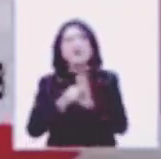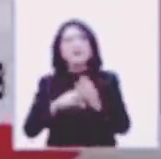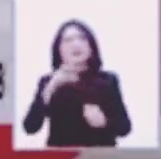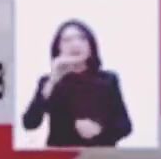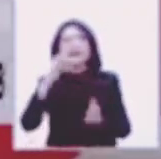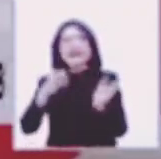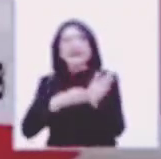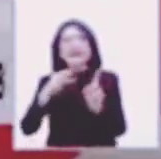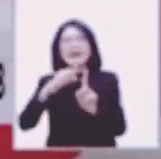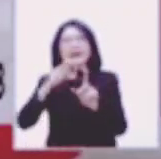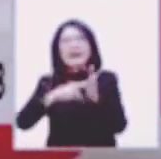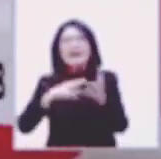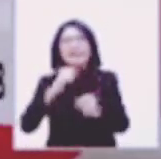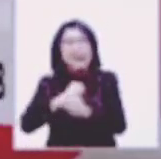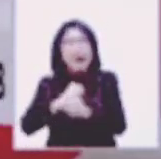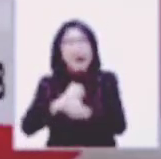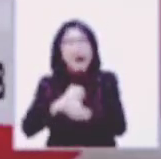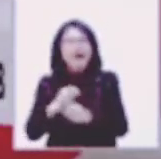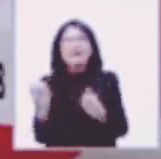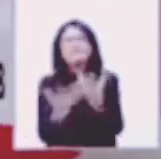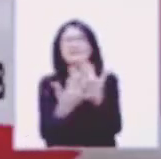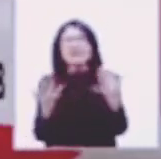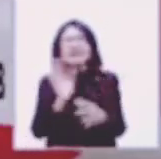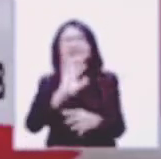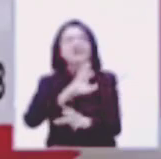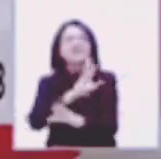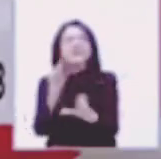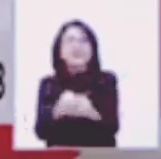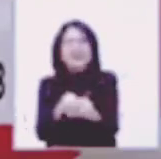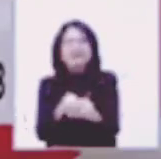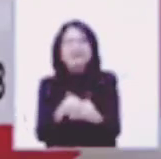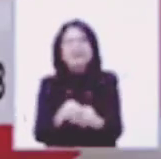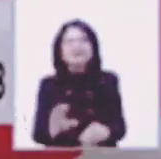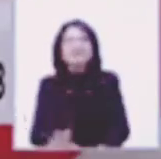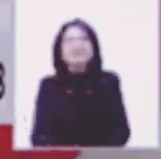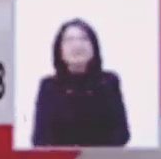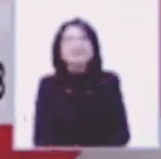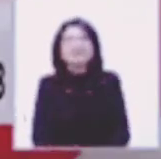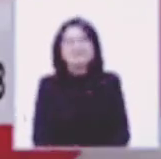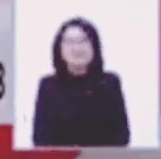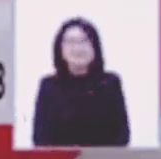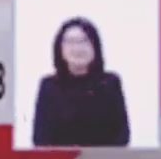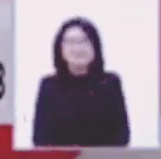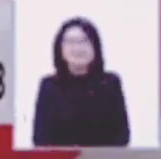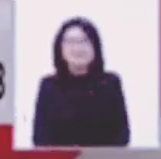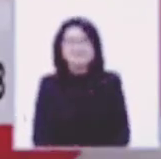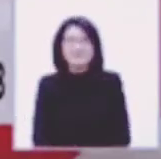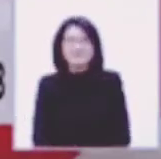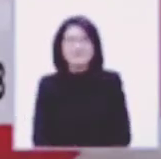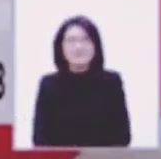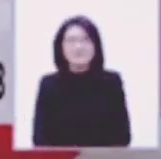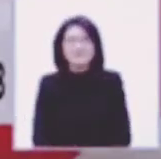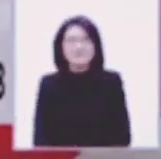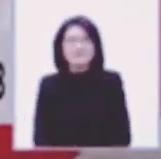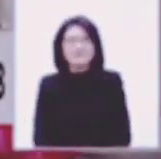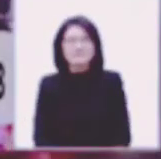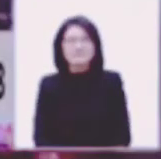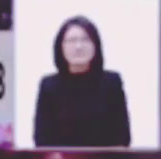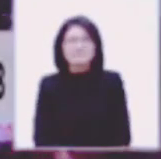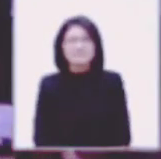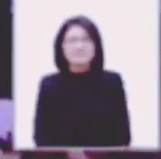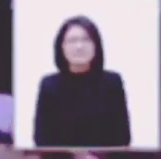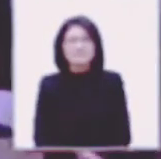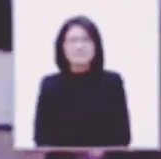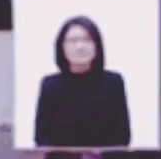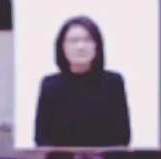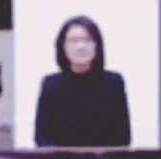itu tidak melibatkan dengan sungguh-sungguh masyarakat di sekitar itu. Terima kasih. Masih ada waktu, Bapak? Cukup? Cukup. Baik, oke.